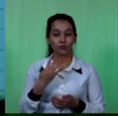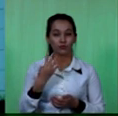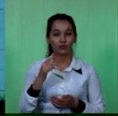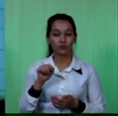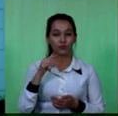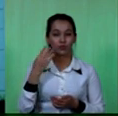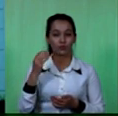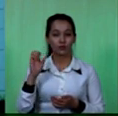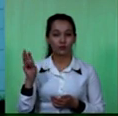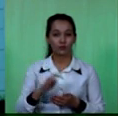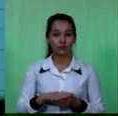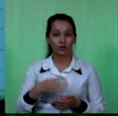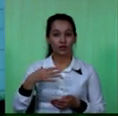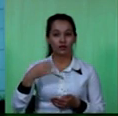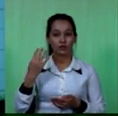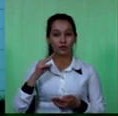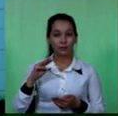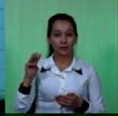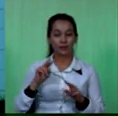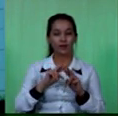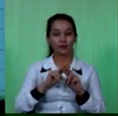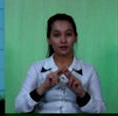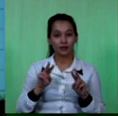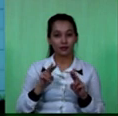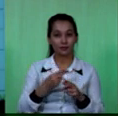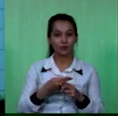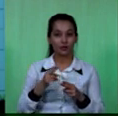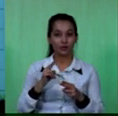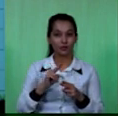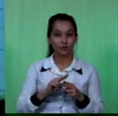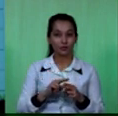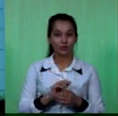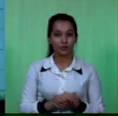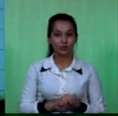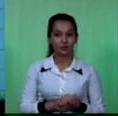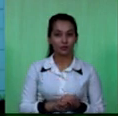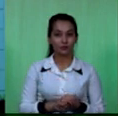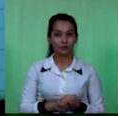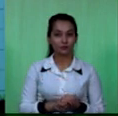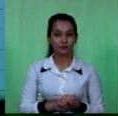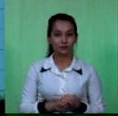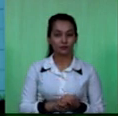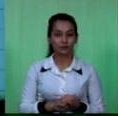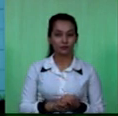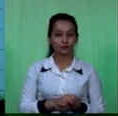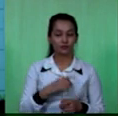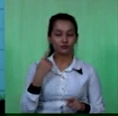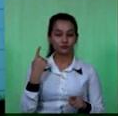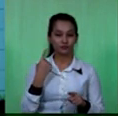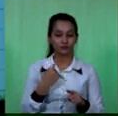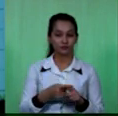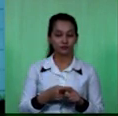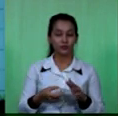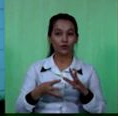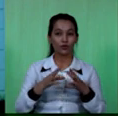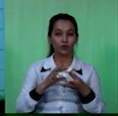4.4 santimetrimiz esa 44 millimetrga teng. Demak, ushbu sonlarning yig'indisi